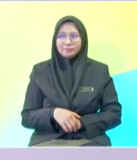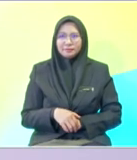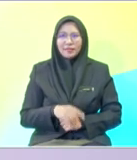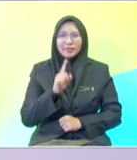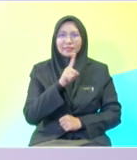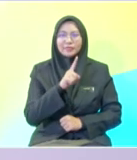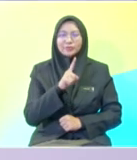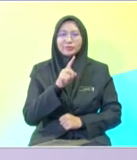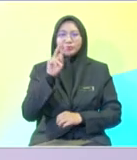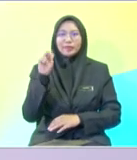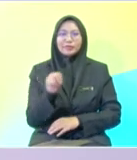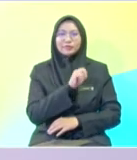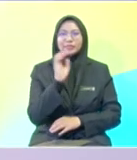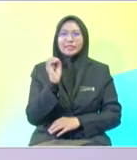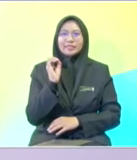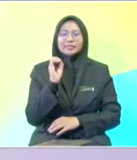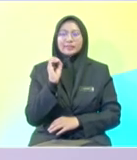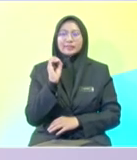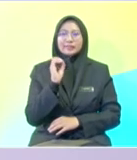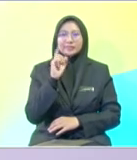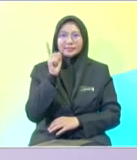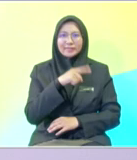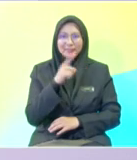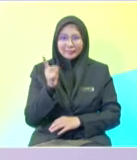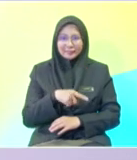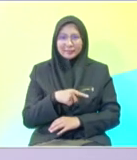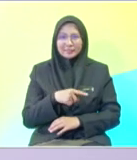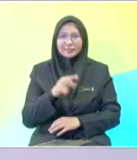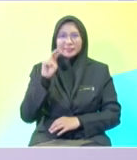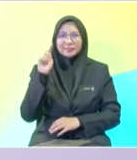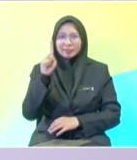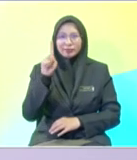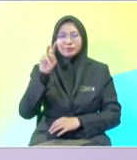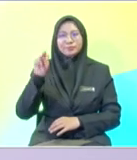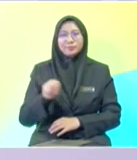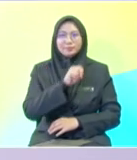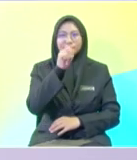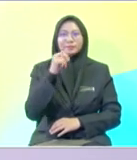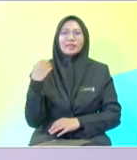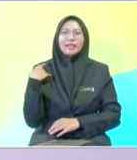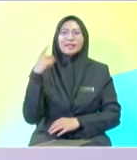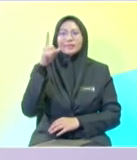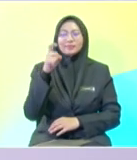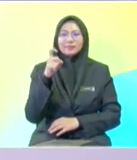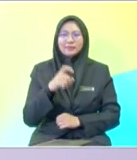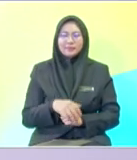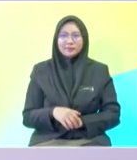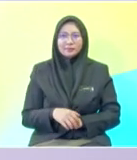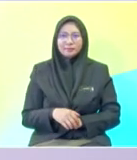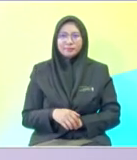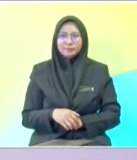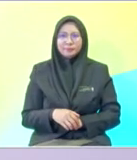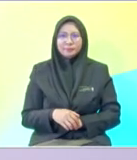tak ada tanda yang satu bertanda mati oke kemudian kita lihat pula